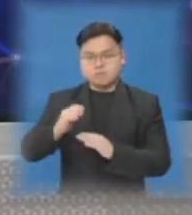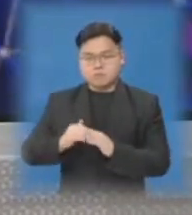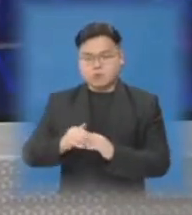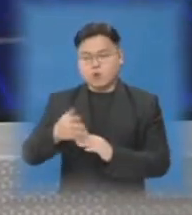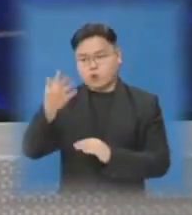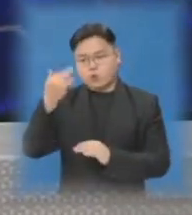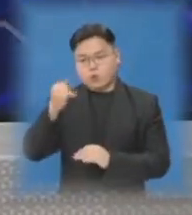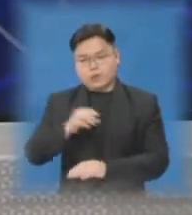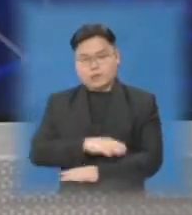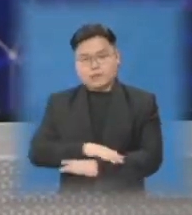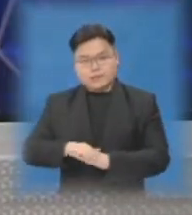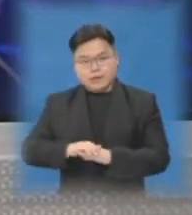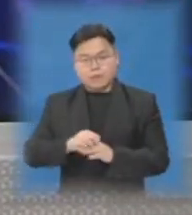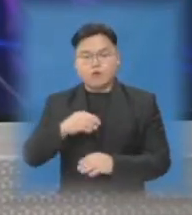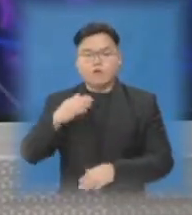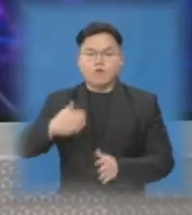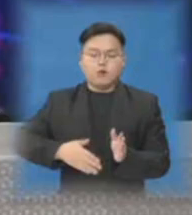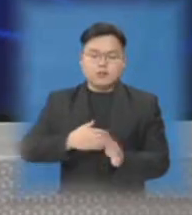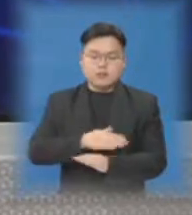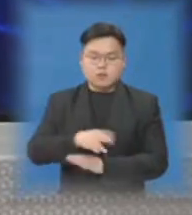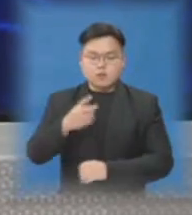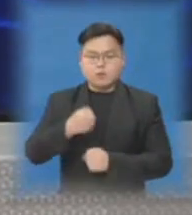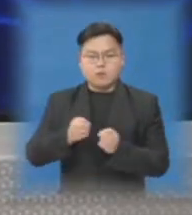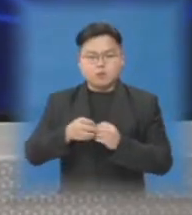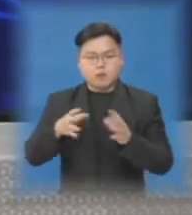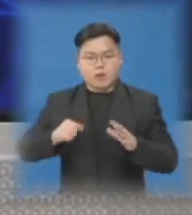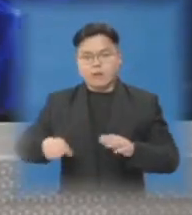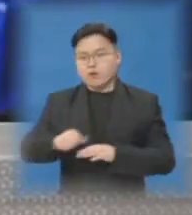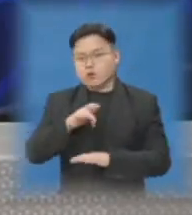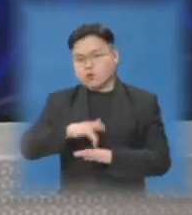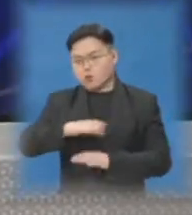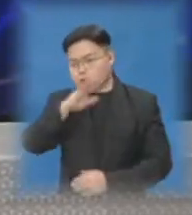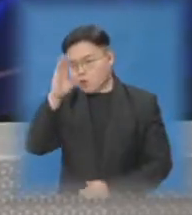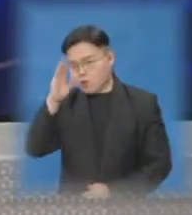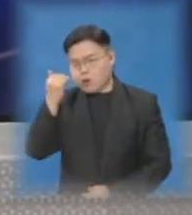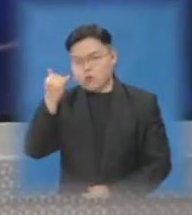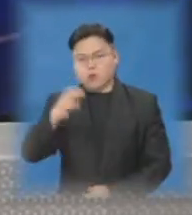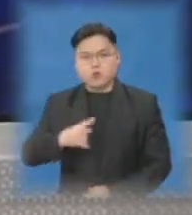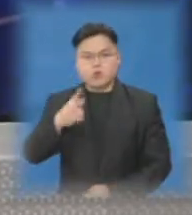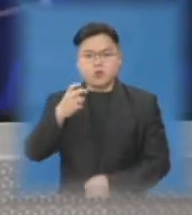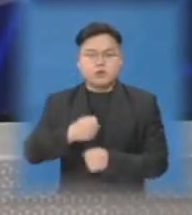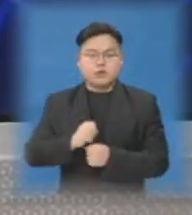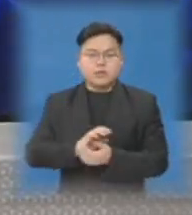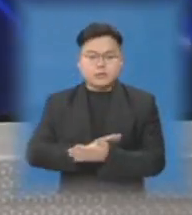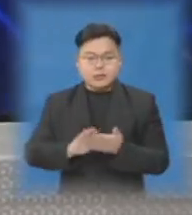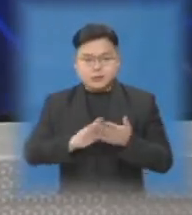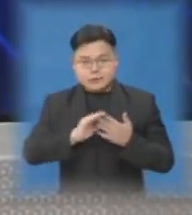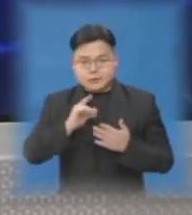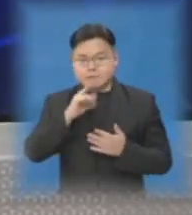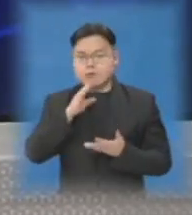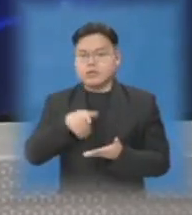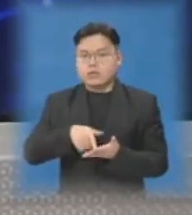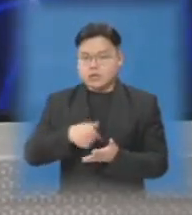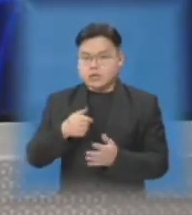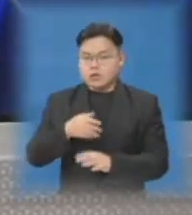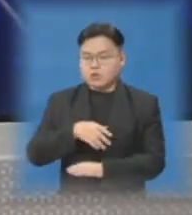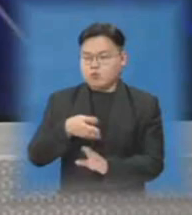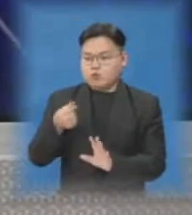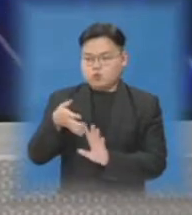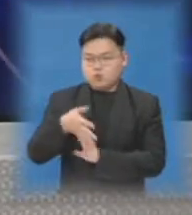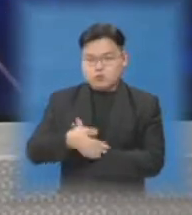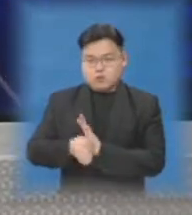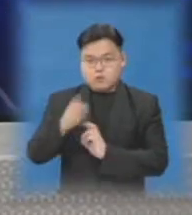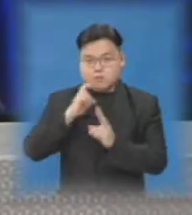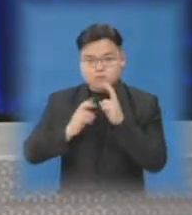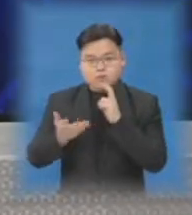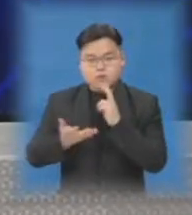баригдах авто зам, төмөр замын бүтээн байгуулалтын явц, аймгийн төвийн дулаан, ус хангамжийн шугам шүлжээг шинжилгээд шаардлагатай төсөв хөрөнгө тулгамдаж